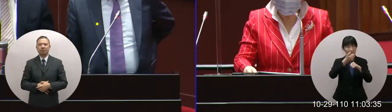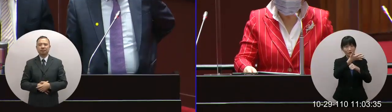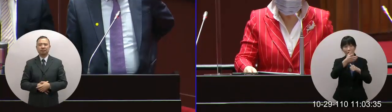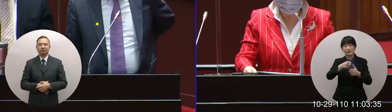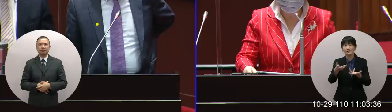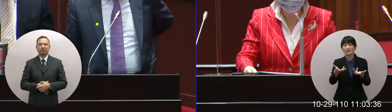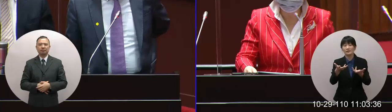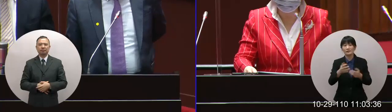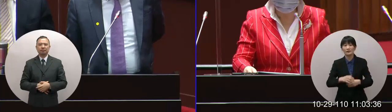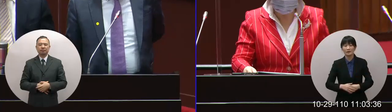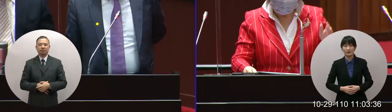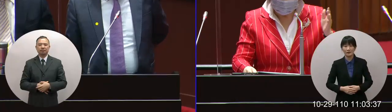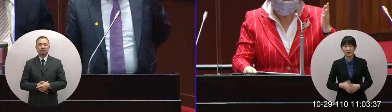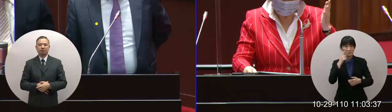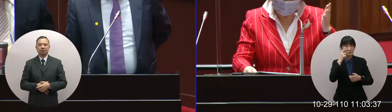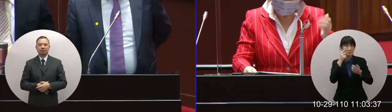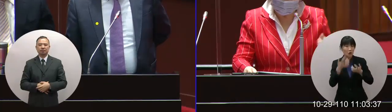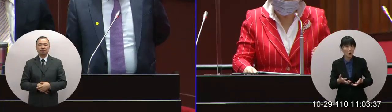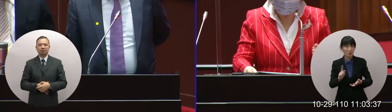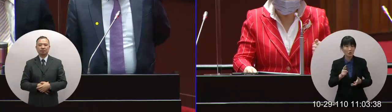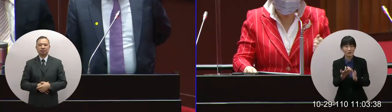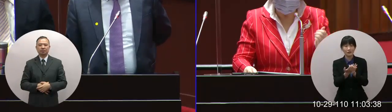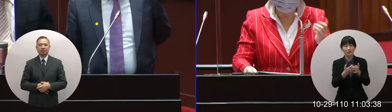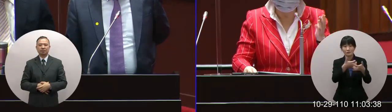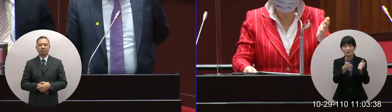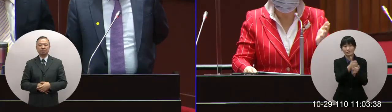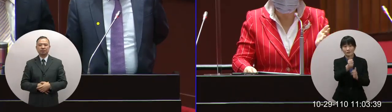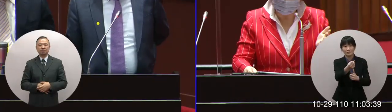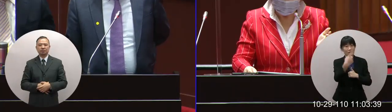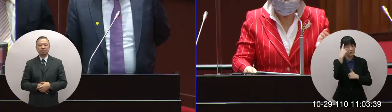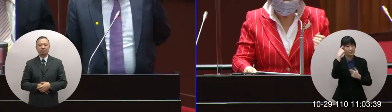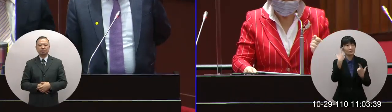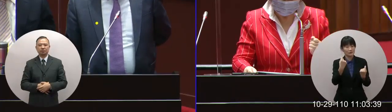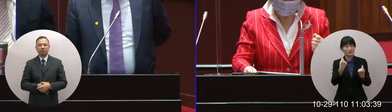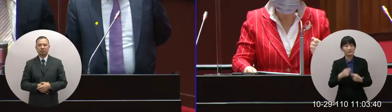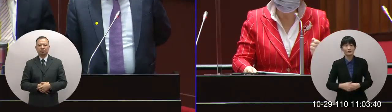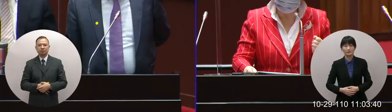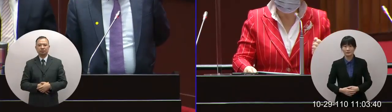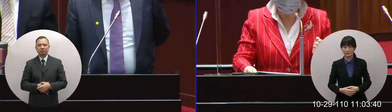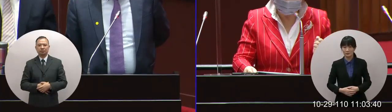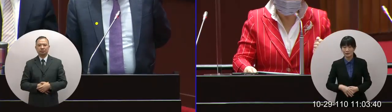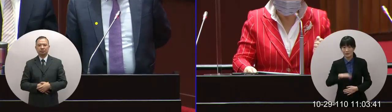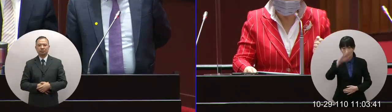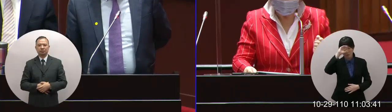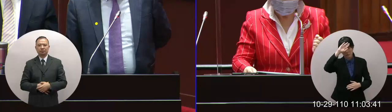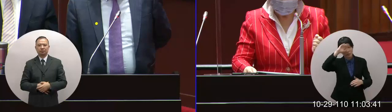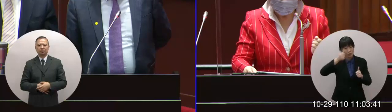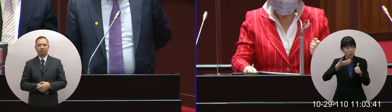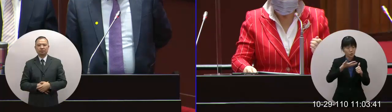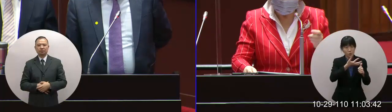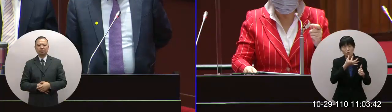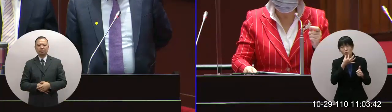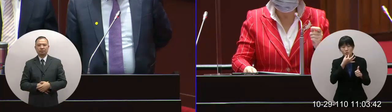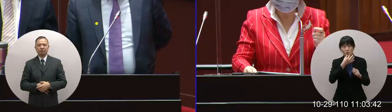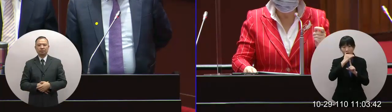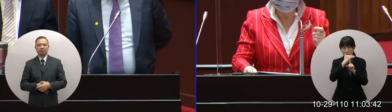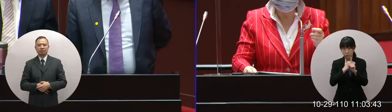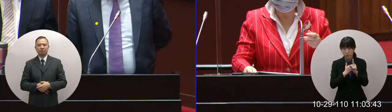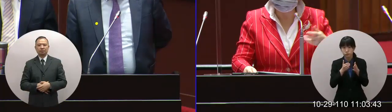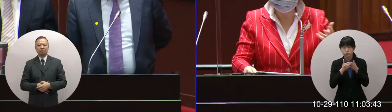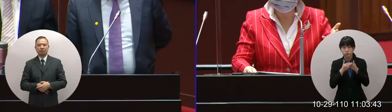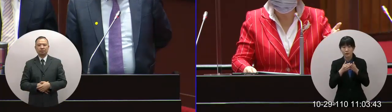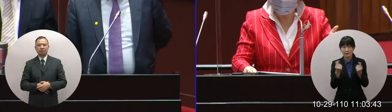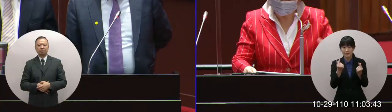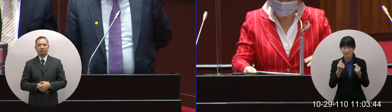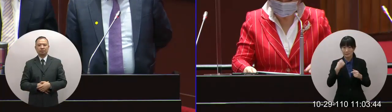第一线预防我们着重于刚刚部长讲的降低转疫的危险因子，例如强化